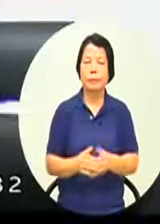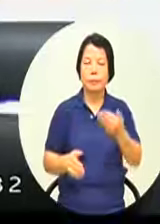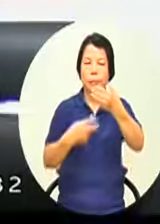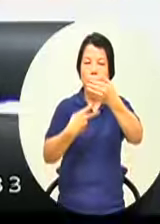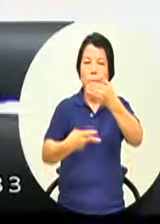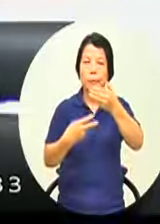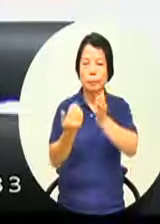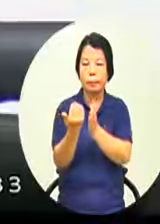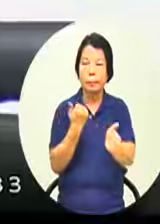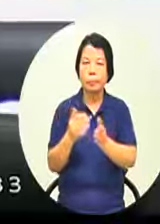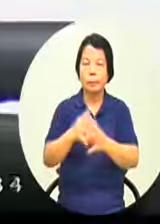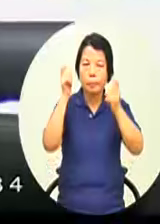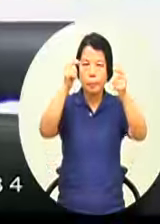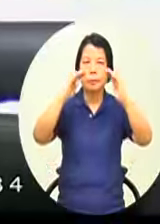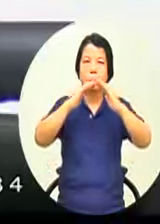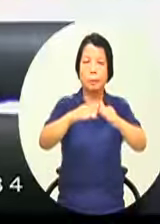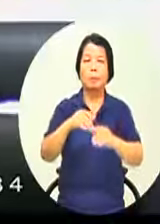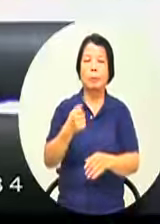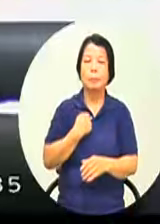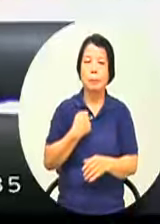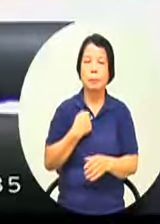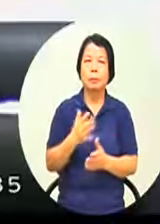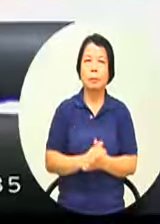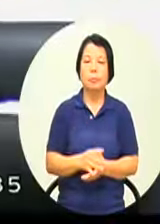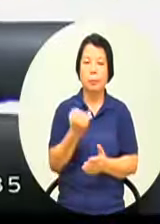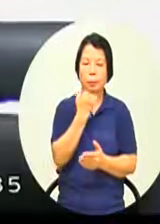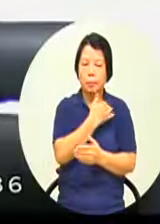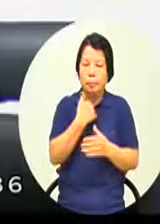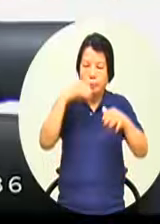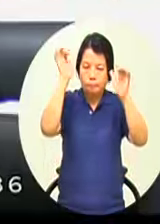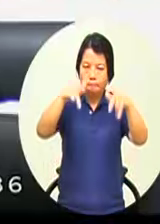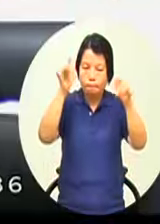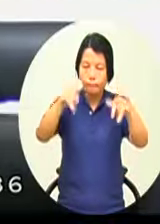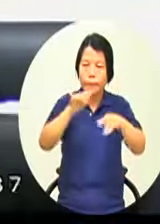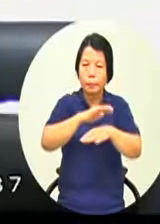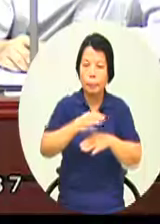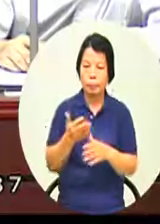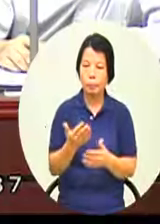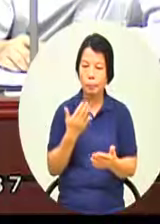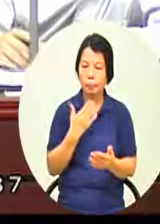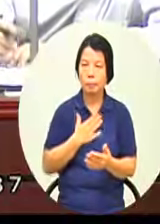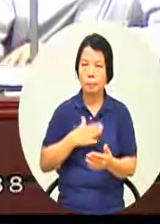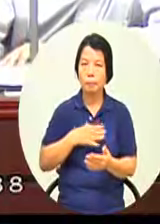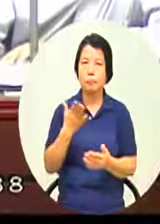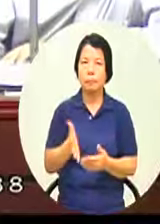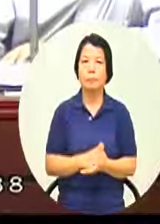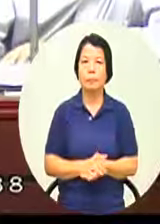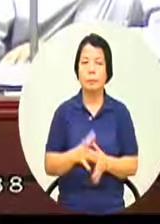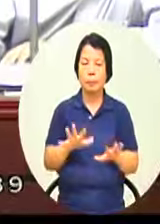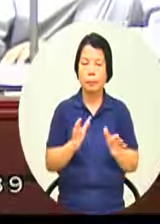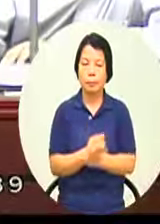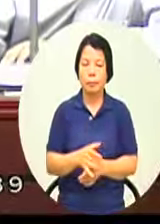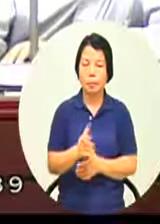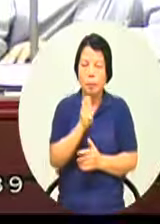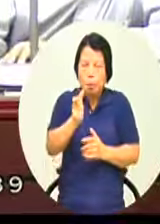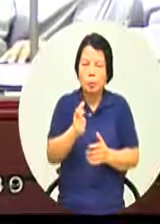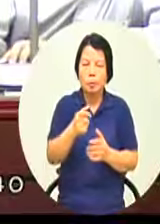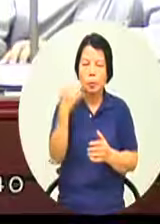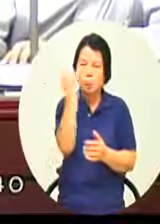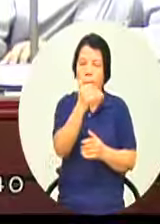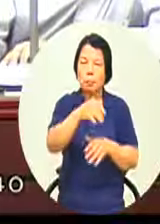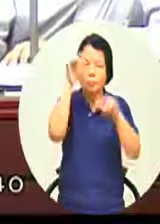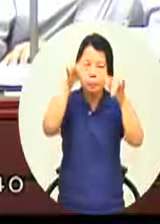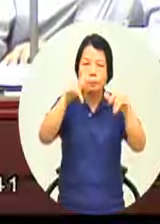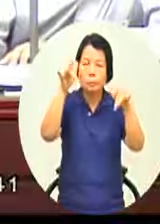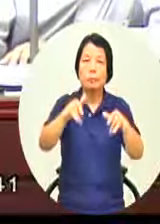前，高雄市到底知不知道可能会下大雨？ 那一天是属于那种强降雨，突然之间的雷雨